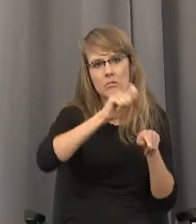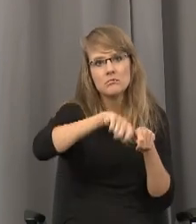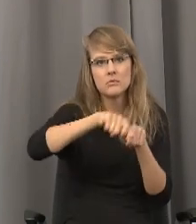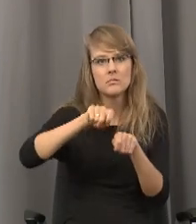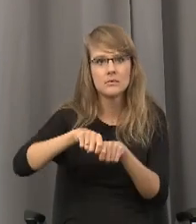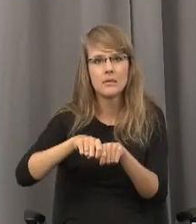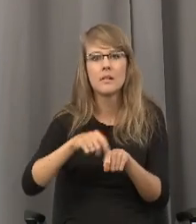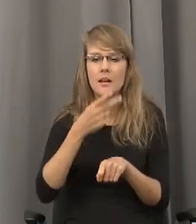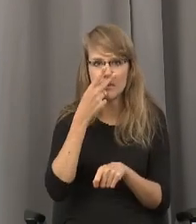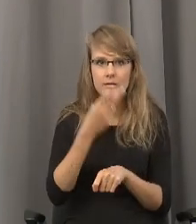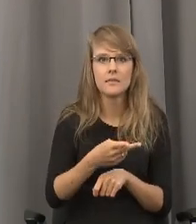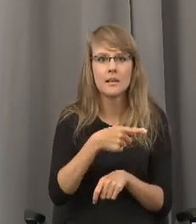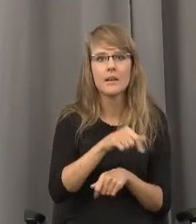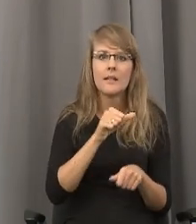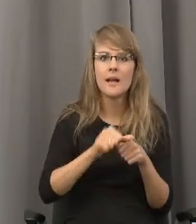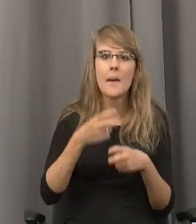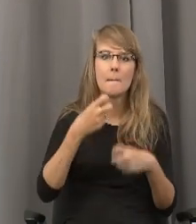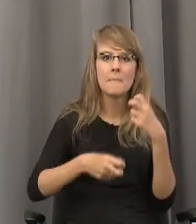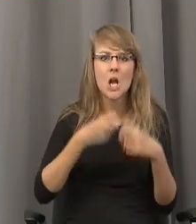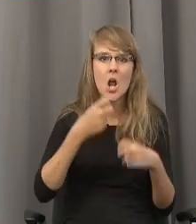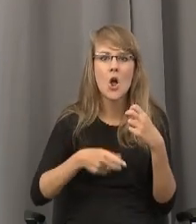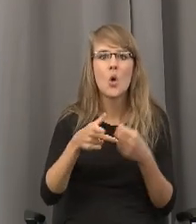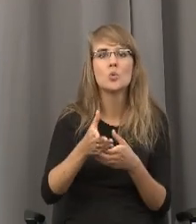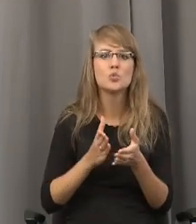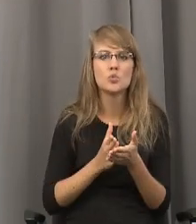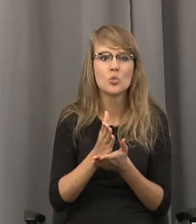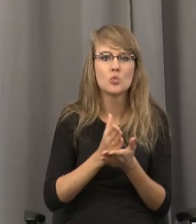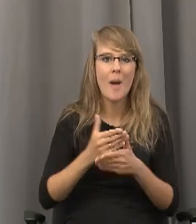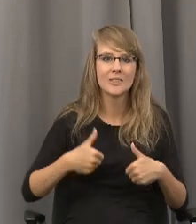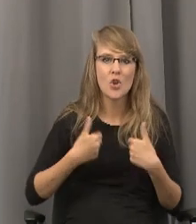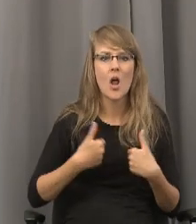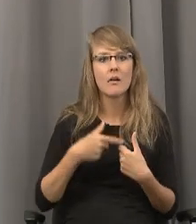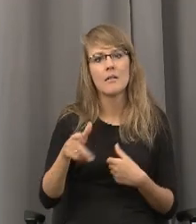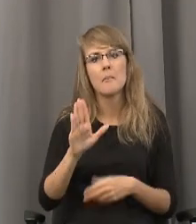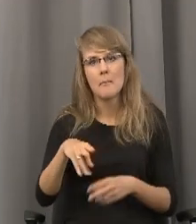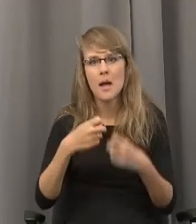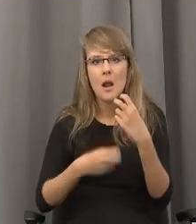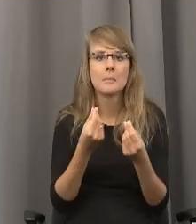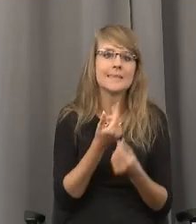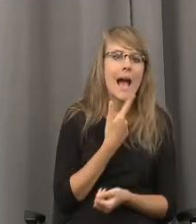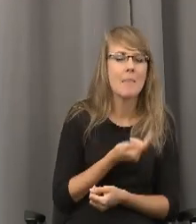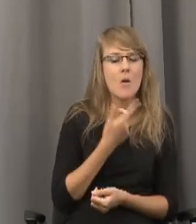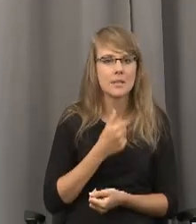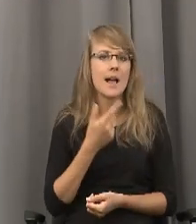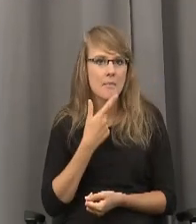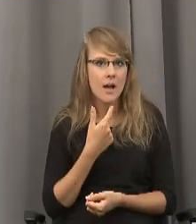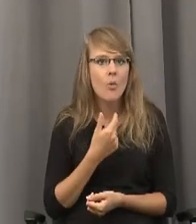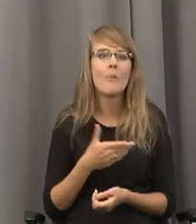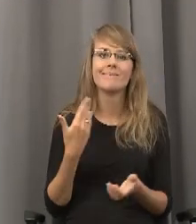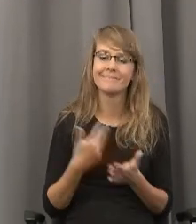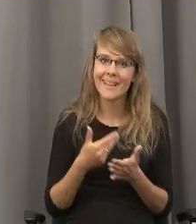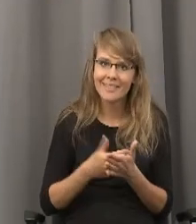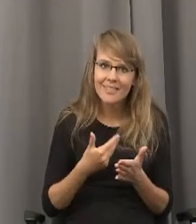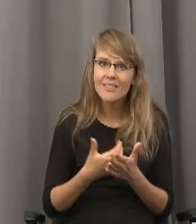publicznych, na problem tak zwanej krótkiej kołdry w służbie zdrowia, że tych pieniędzy jest zbyt mało. Dlatego nie omieszkam tutaj na